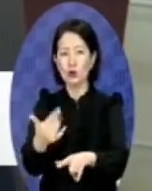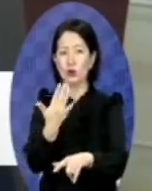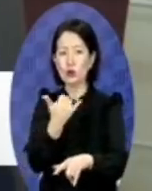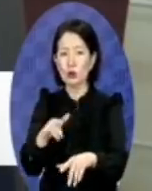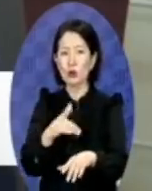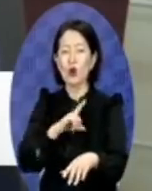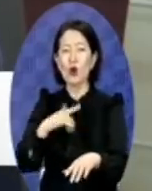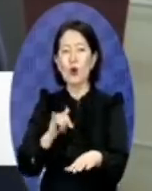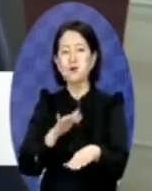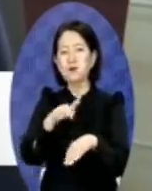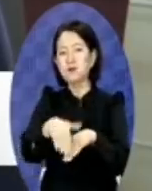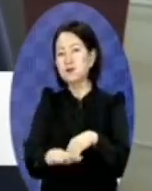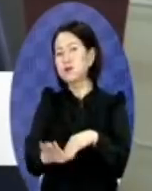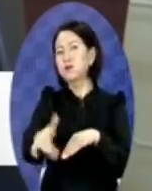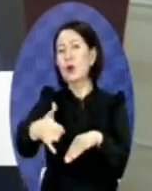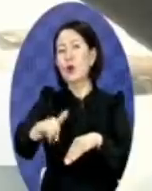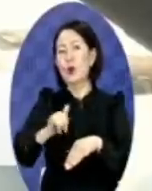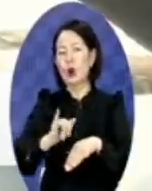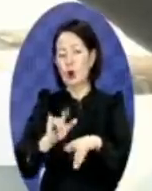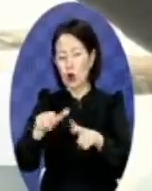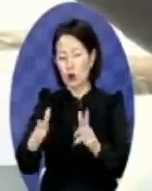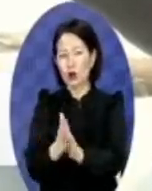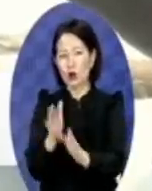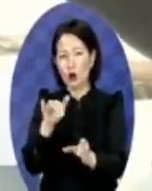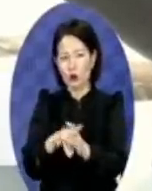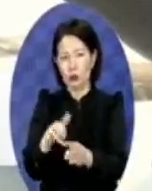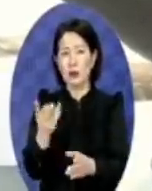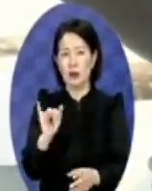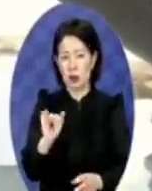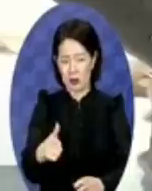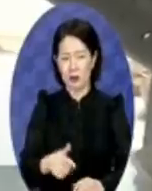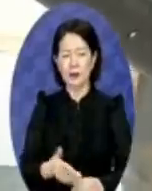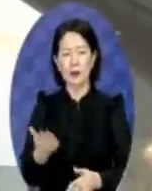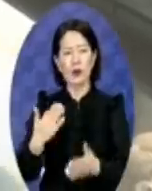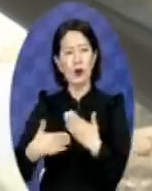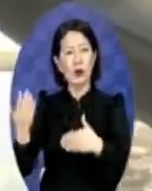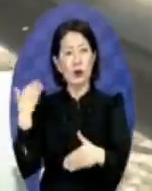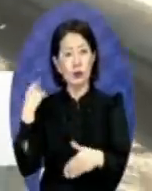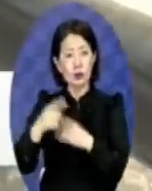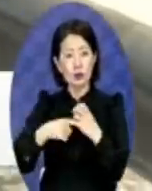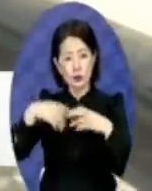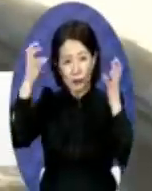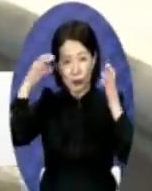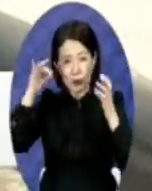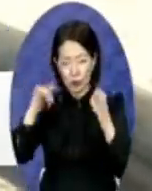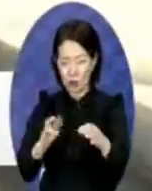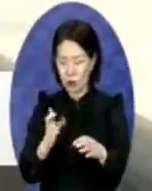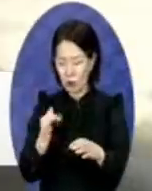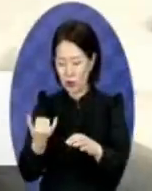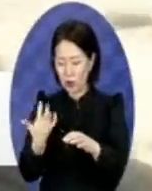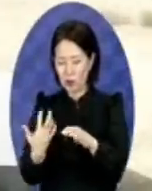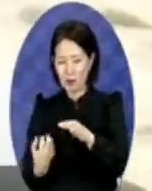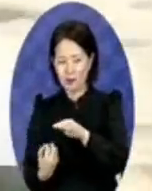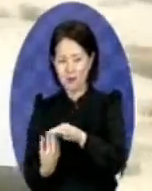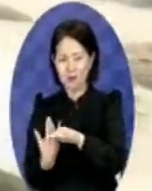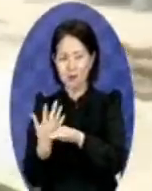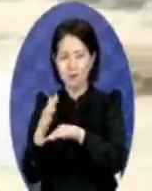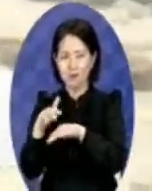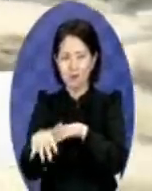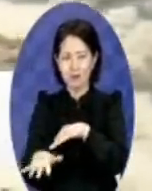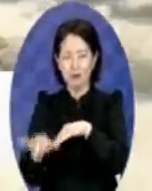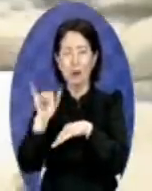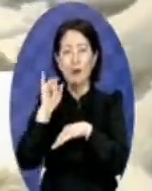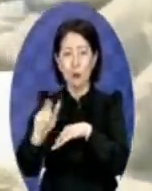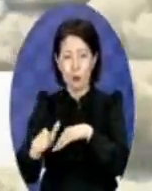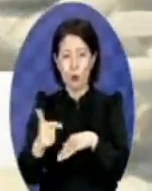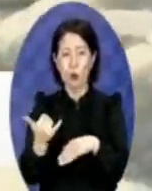өөрөөр урсгалаар л зайлуулах иймэрхүү байдалтай байна. Өнгөрсөн жил бороогтой зун байсан болохоор булгийн усны ориглох усны хэмжээ их байсан гэдгийг тэд